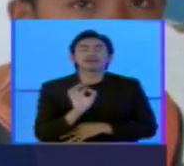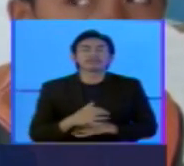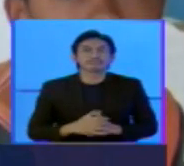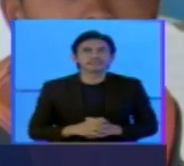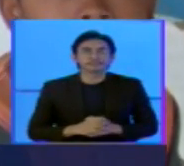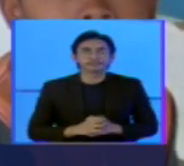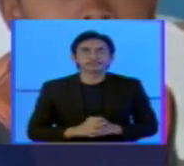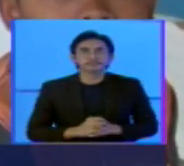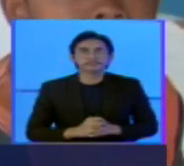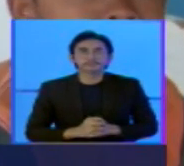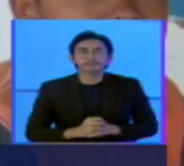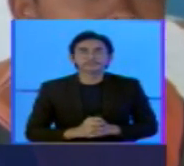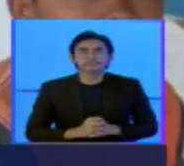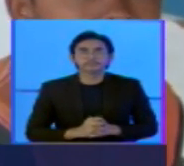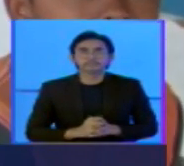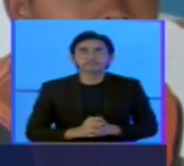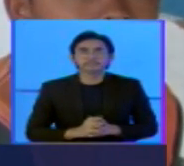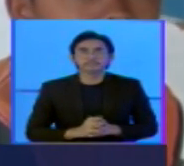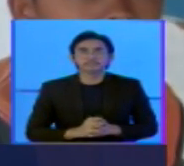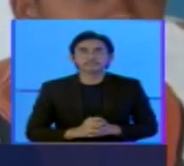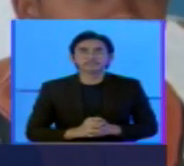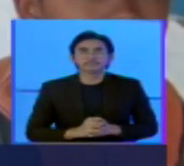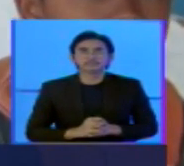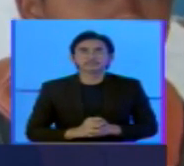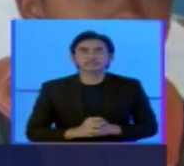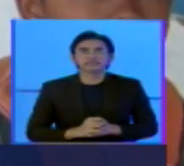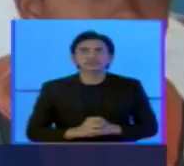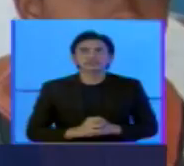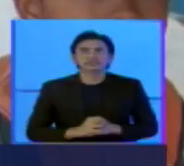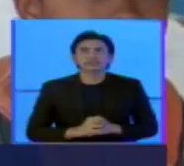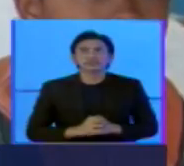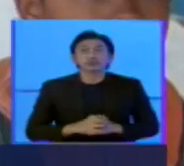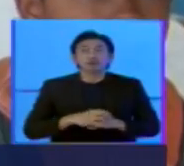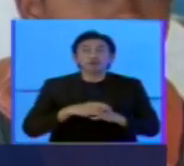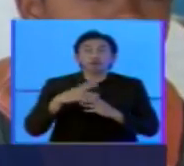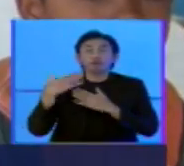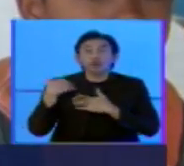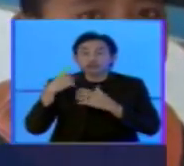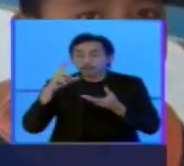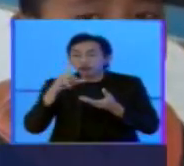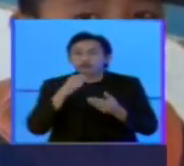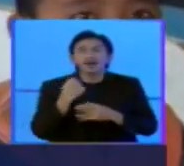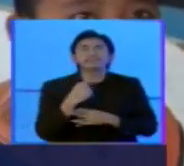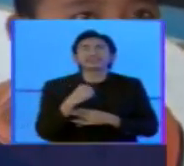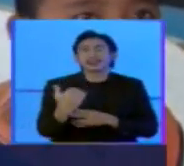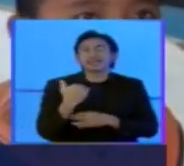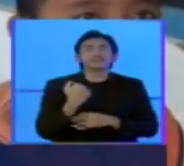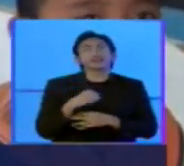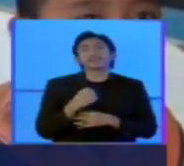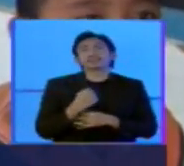Jadi mereka tidak bisa memfoto tugas siswa, tidak bisa mengirimkan ke saya. Sehingga kemudian